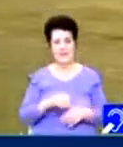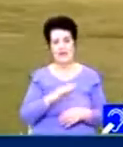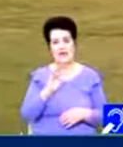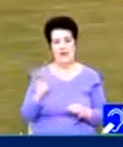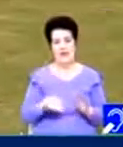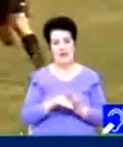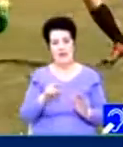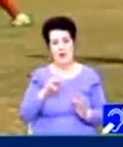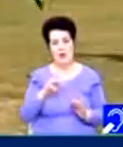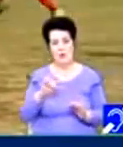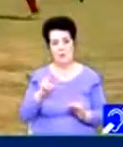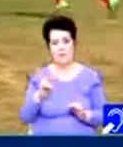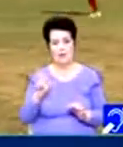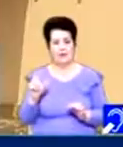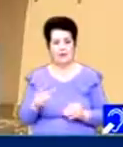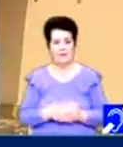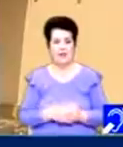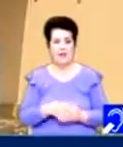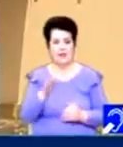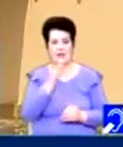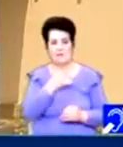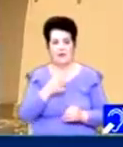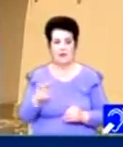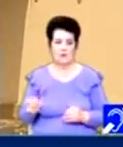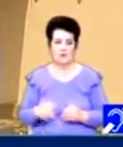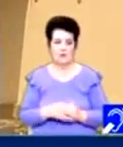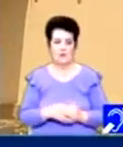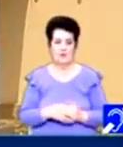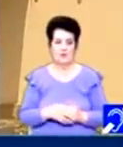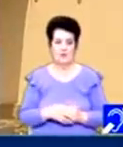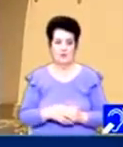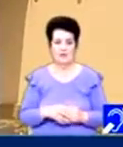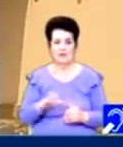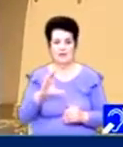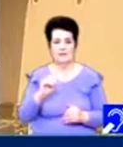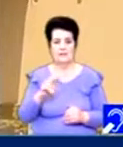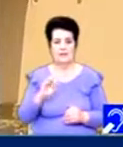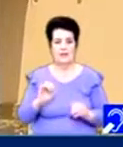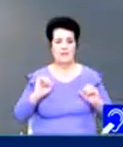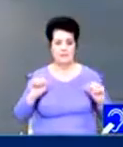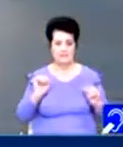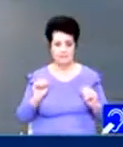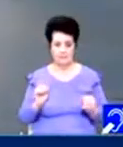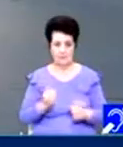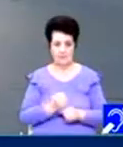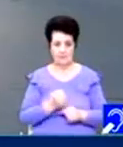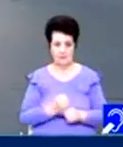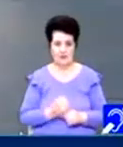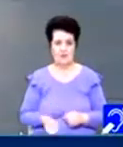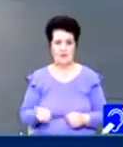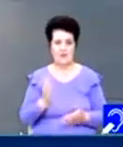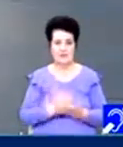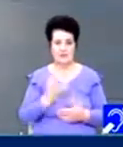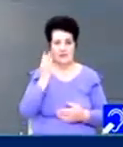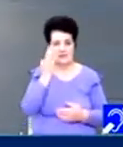A fost foarte mult defectată pe perioada când s-a reconstruit sala de sport și chiar distrusă intrarea. De aici a venit ideea